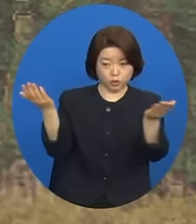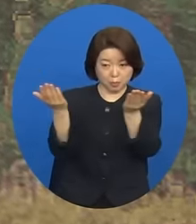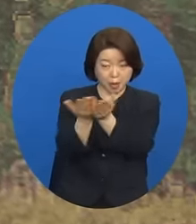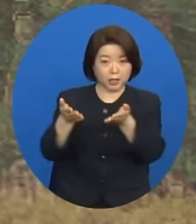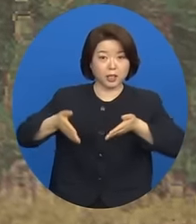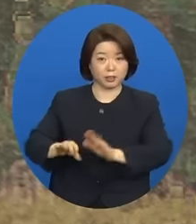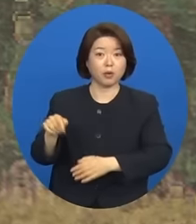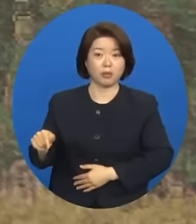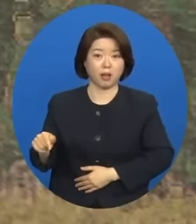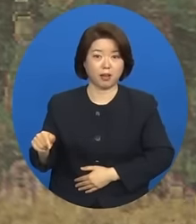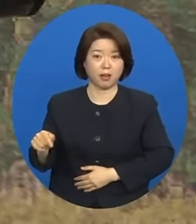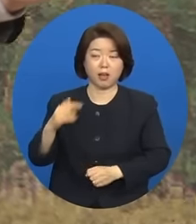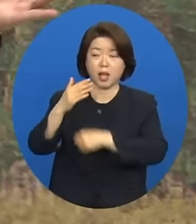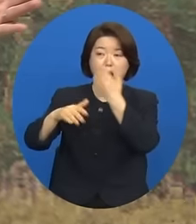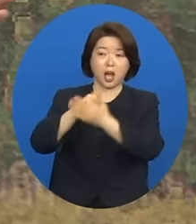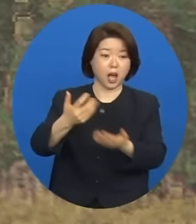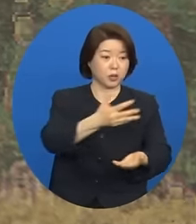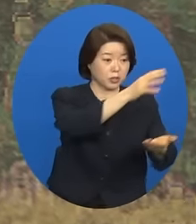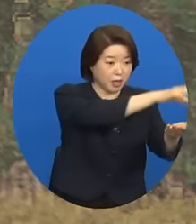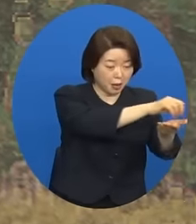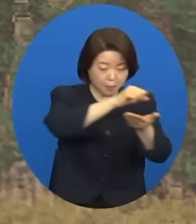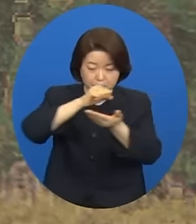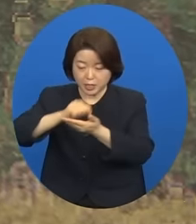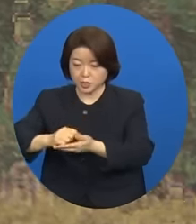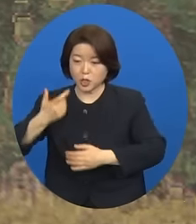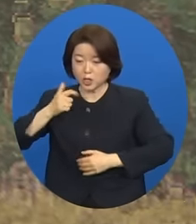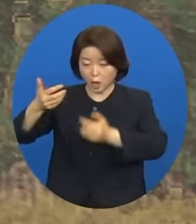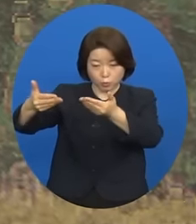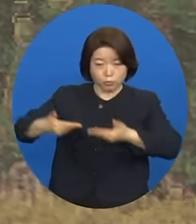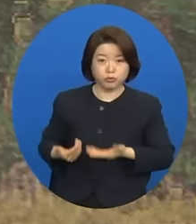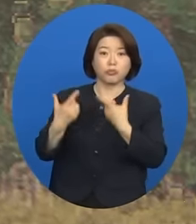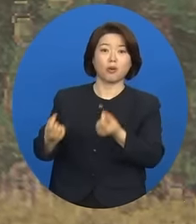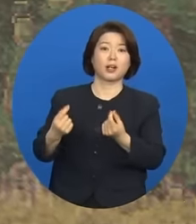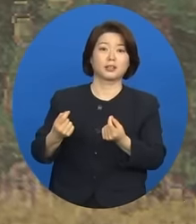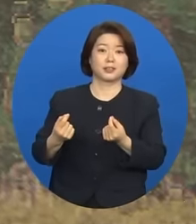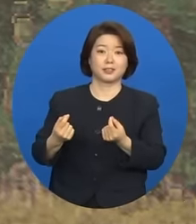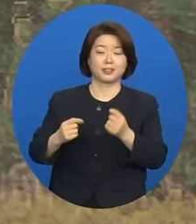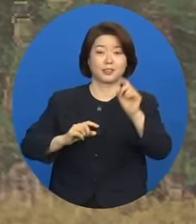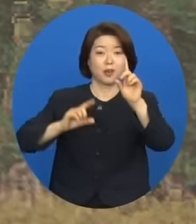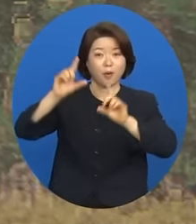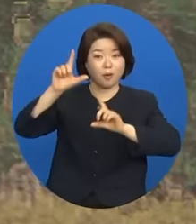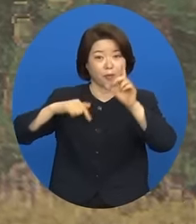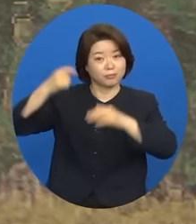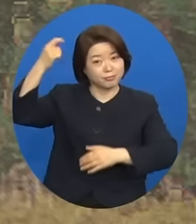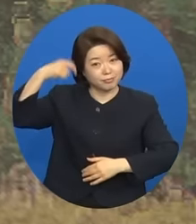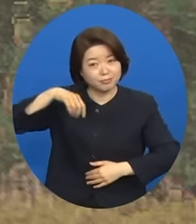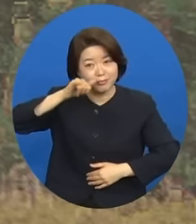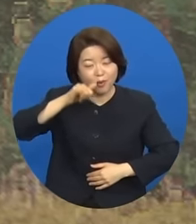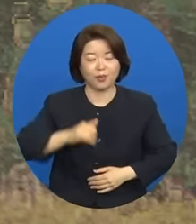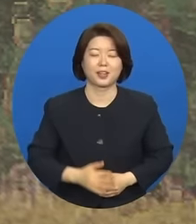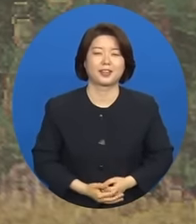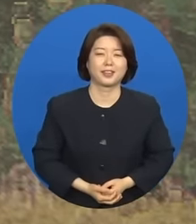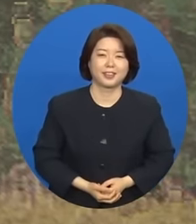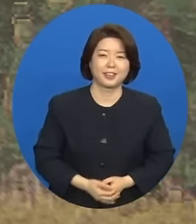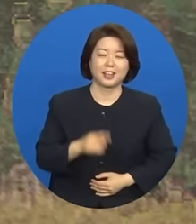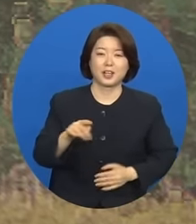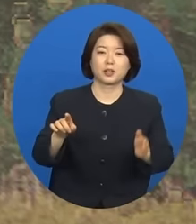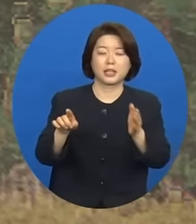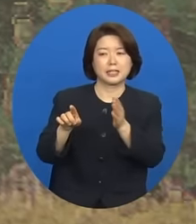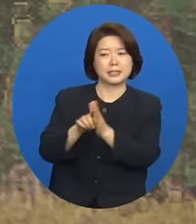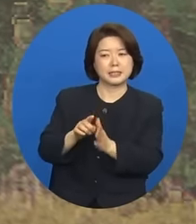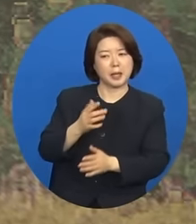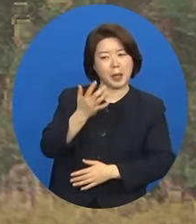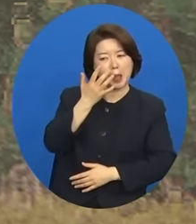마치 하나님의 빼앗아다가 야곱에게 몰아주는 것 같은 그런 느낌이 받은 거예요. 그렇게 신앙이 별로